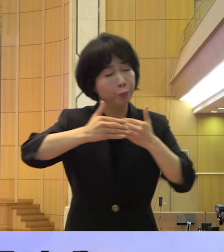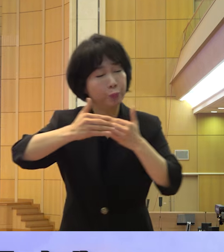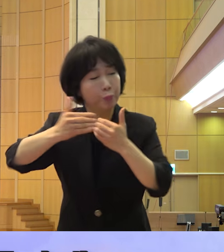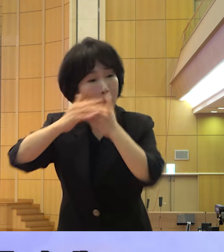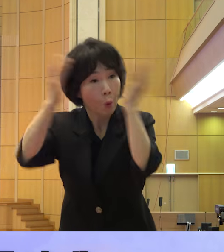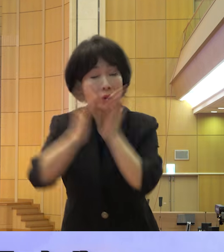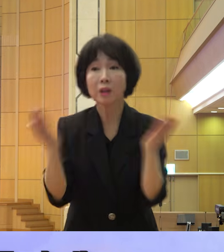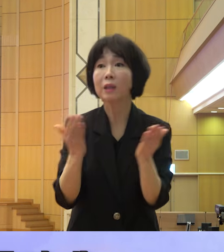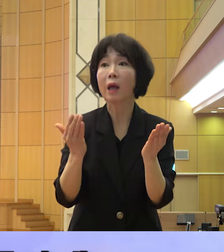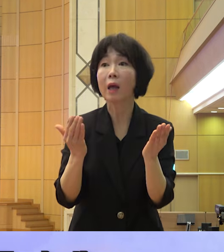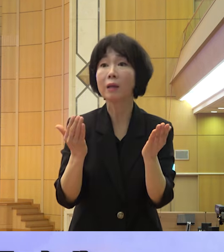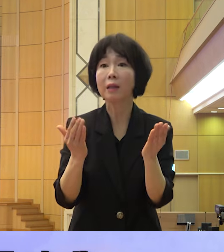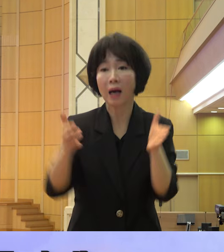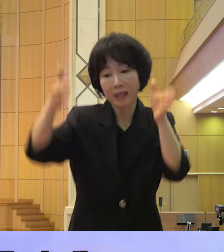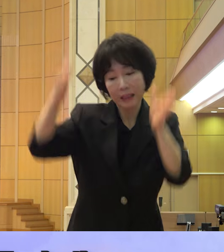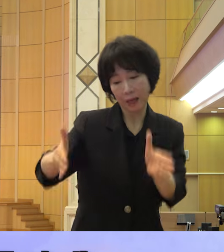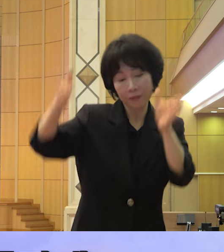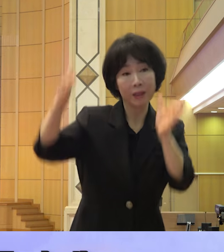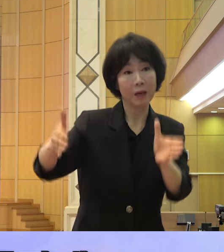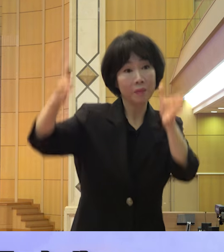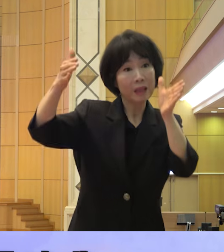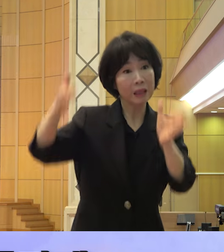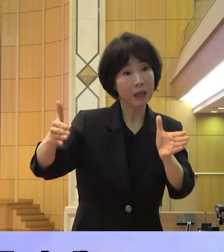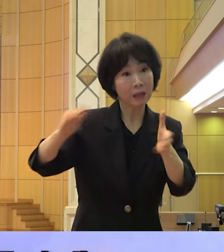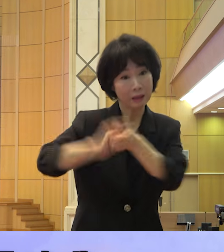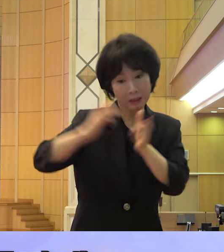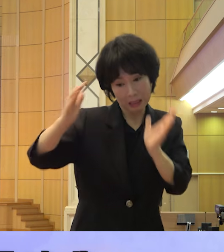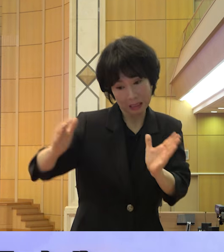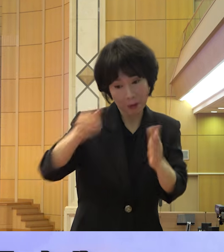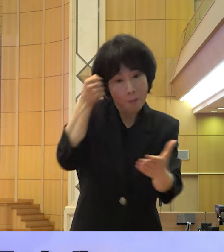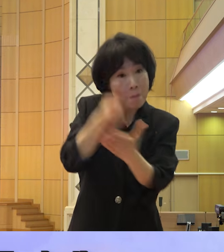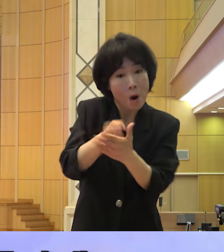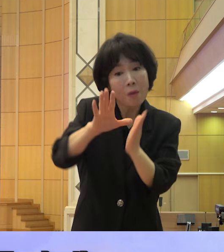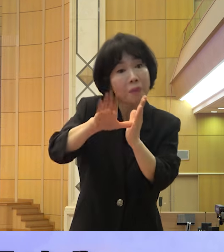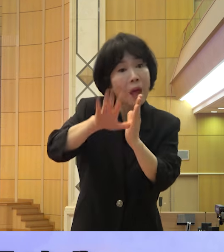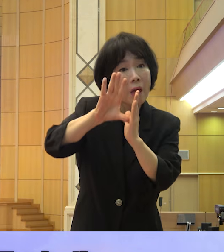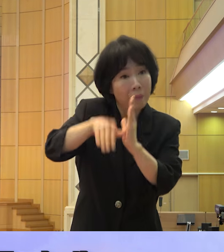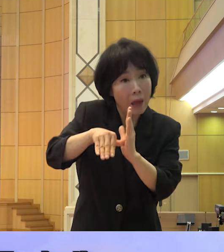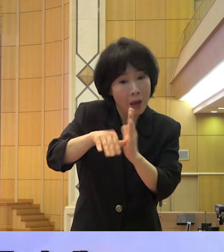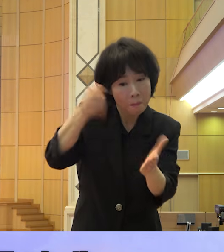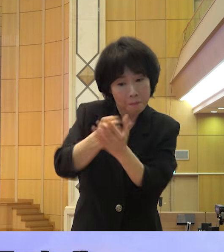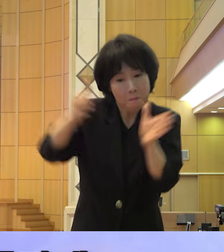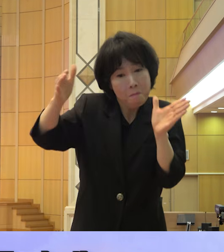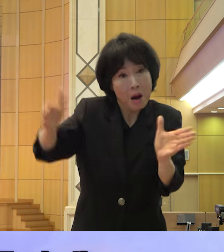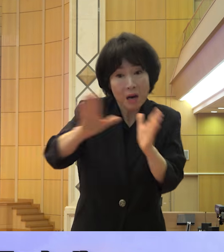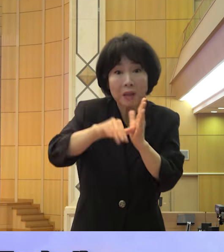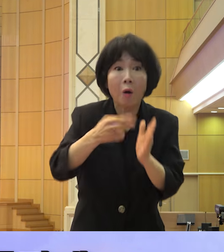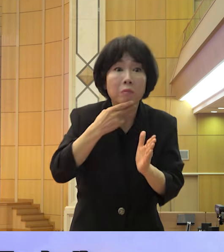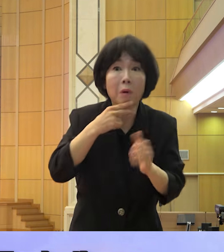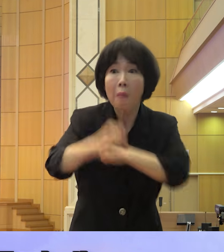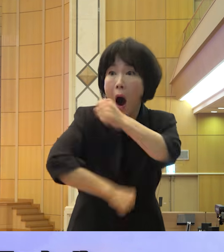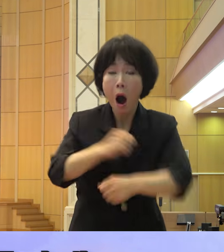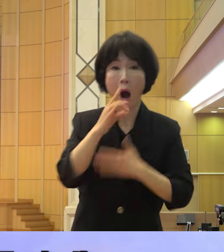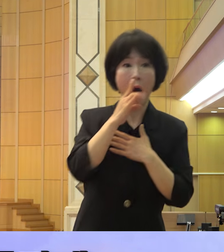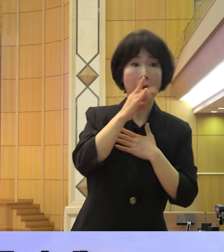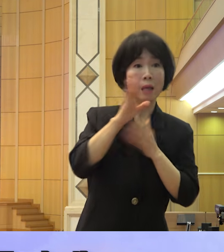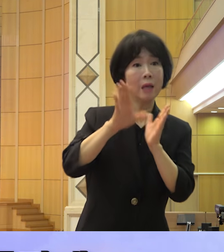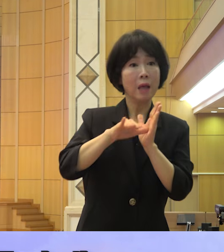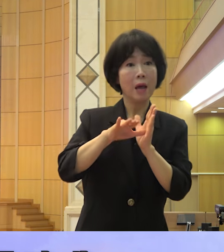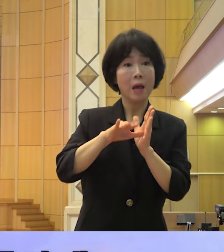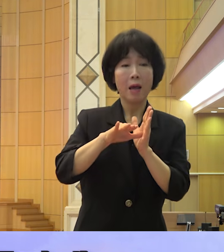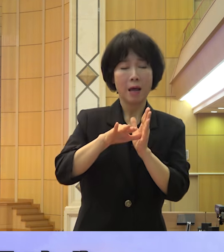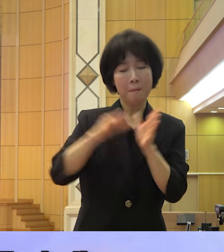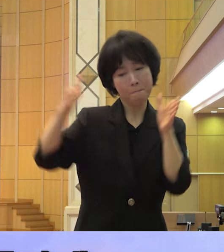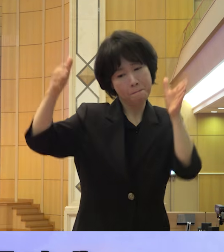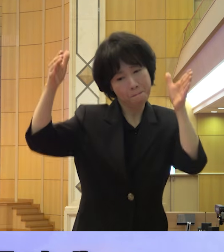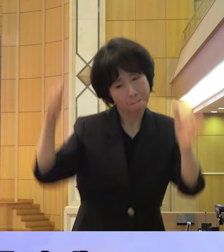무엇을 하든지 다 기한이라고 하는 게 있는 겁니다. 때가 있는 거예요. 때 없이 하는 건 없어요.